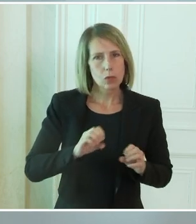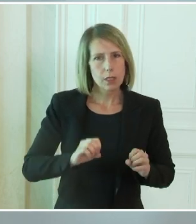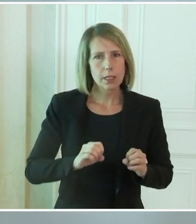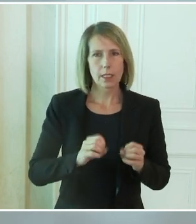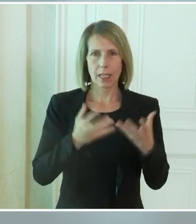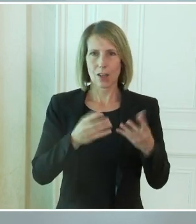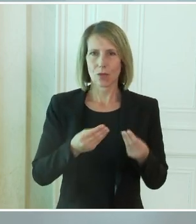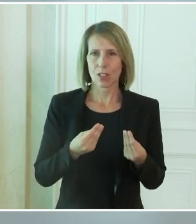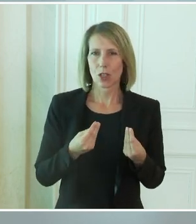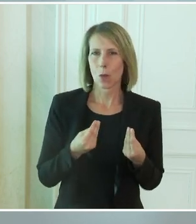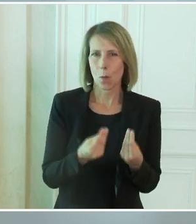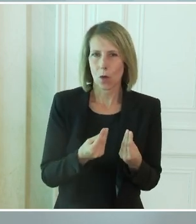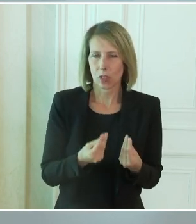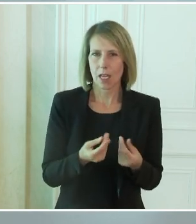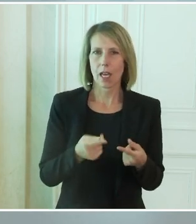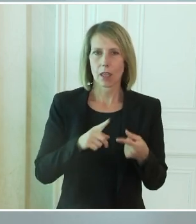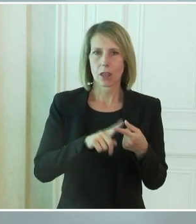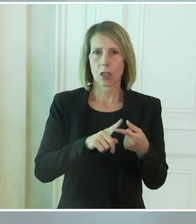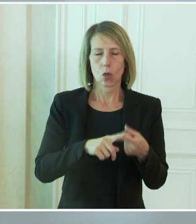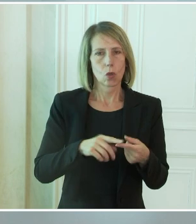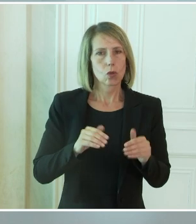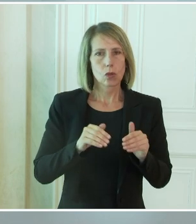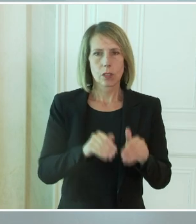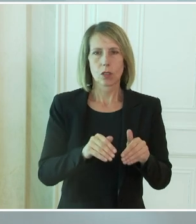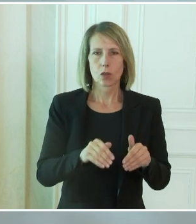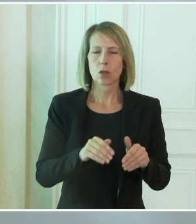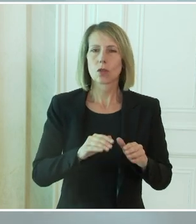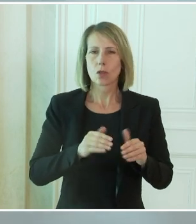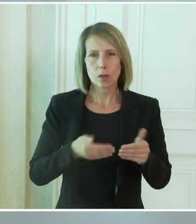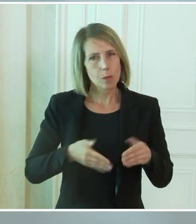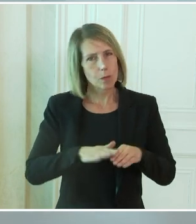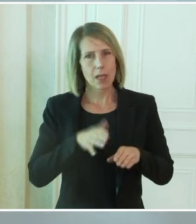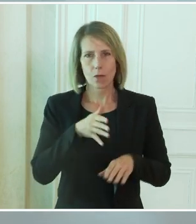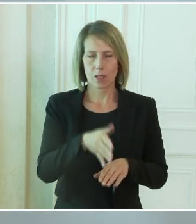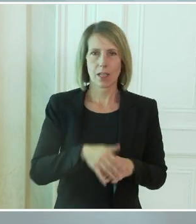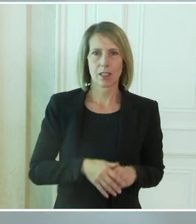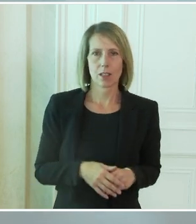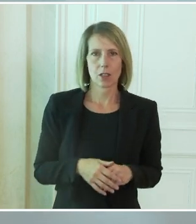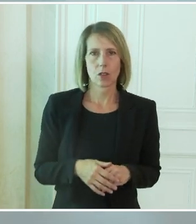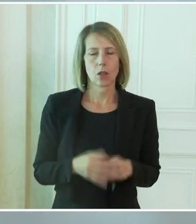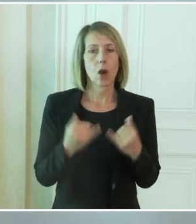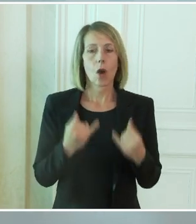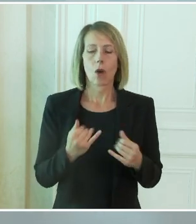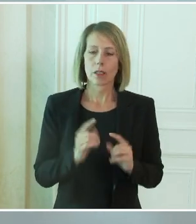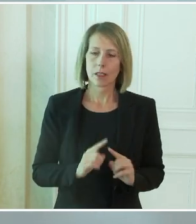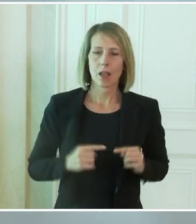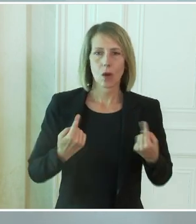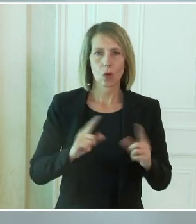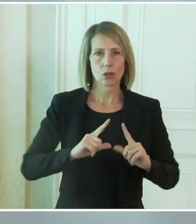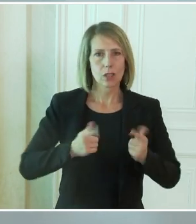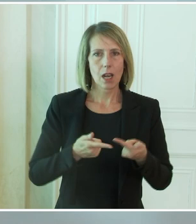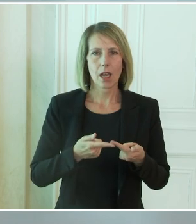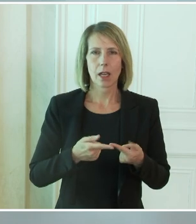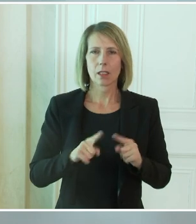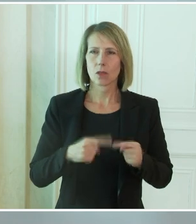kräftiger, moderner und geschützter sein wird. Heute in unserem Land haben wir